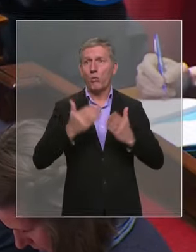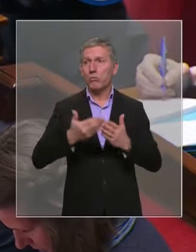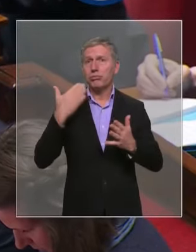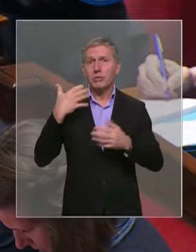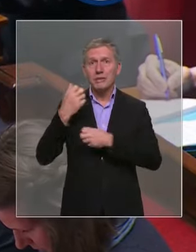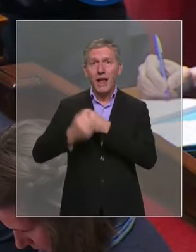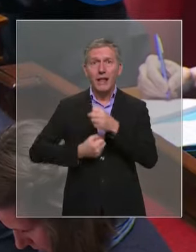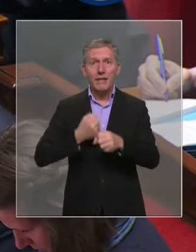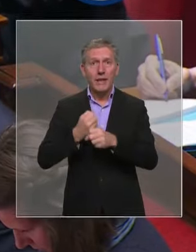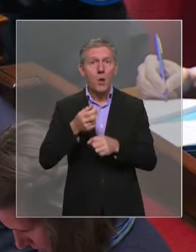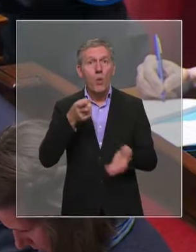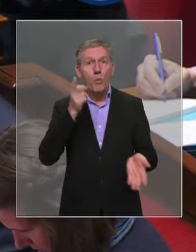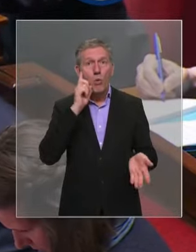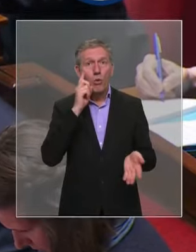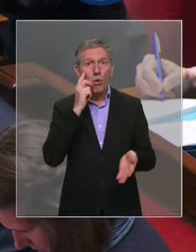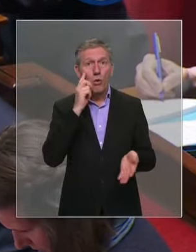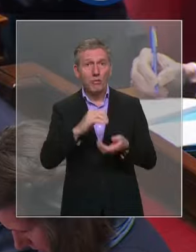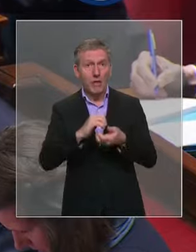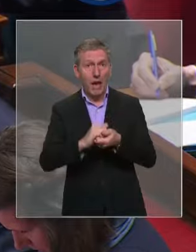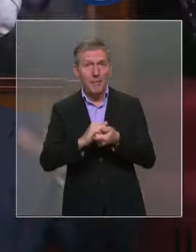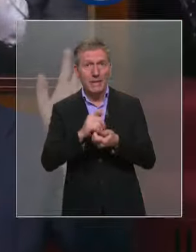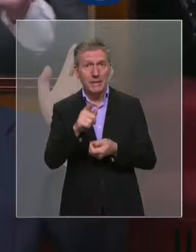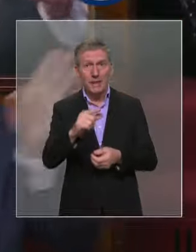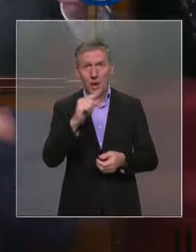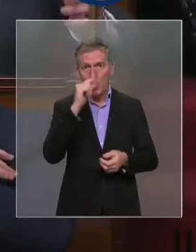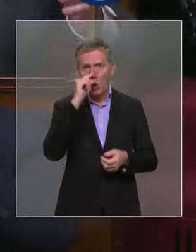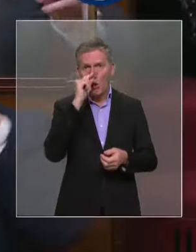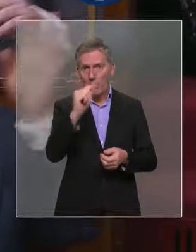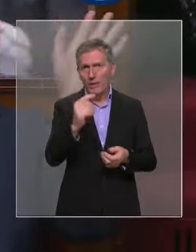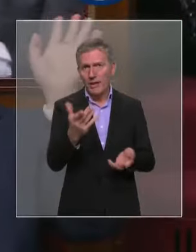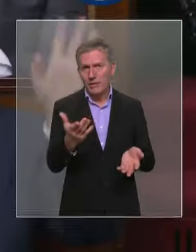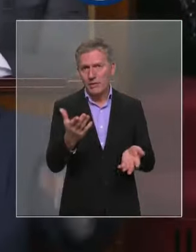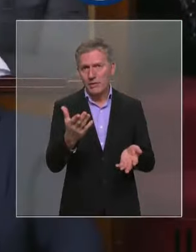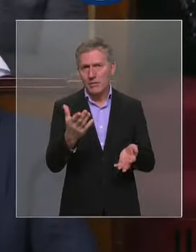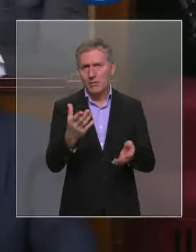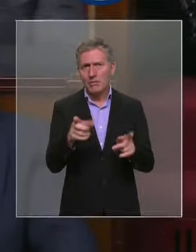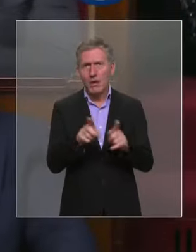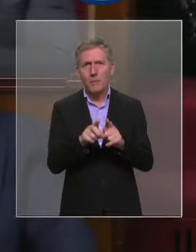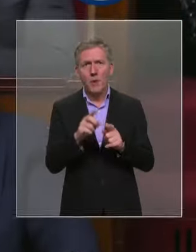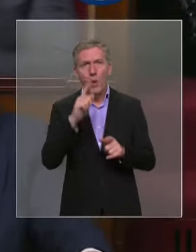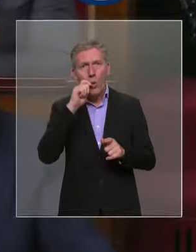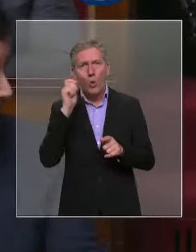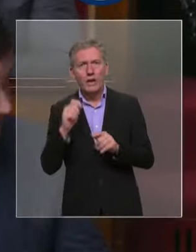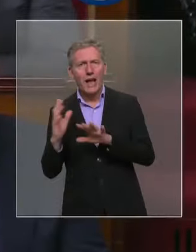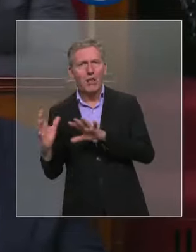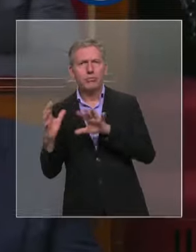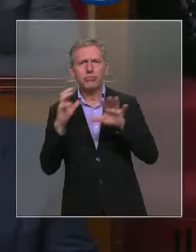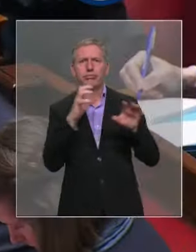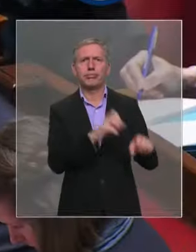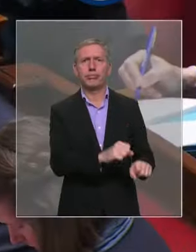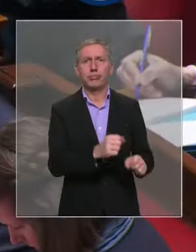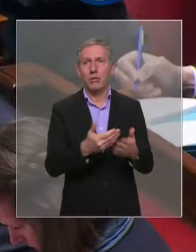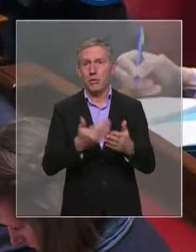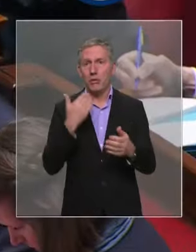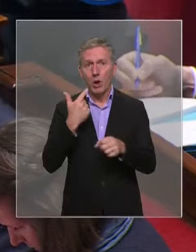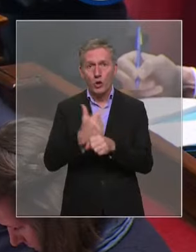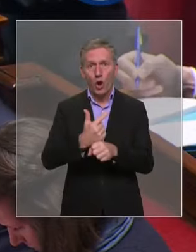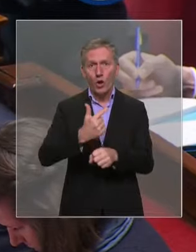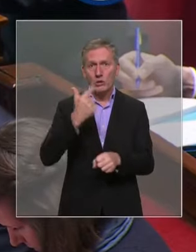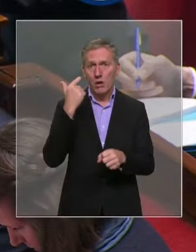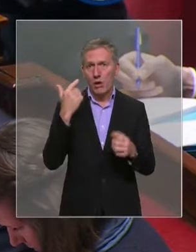années, c'est parce que votre ami Vladimir Poutine a envahi l'Ukraine il y a maintenant un peu plus de